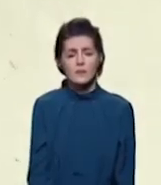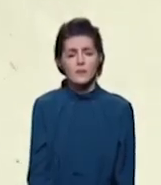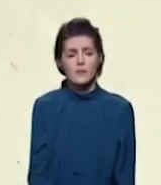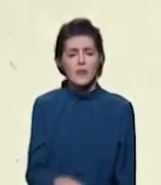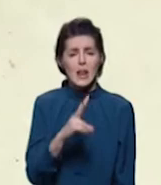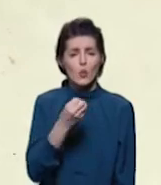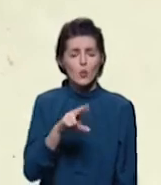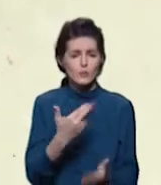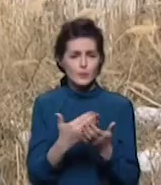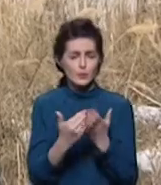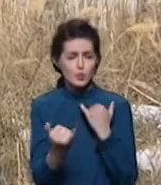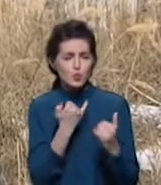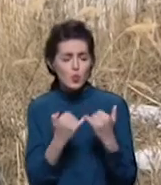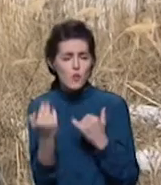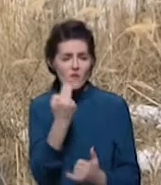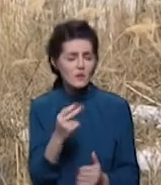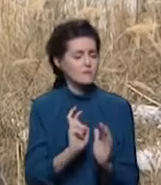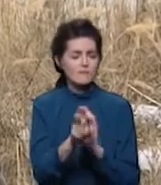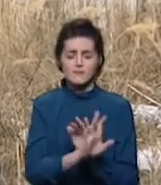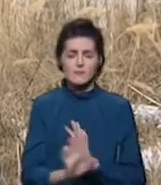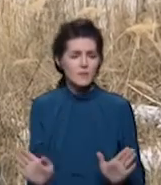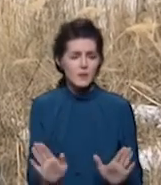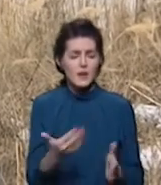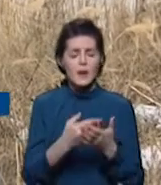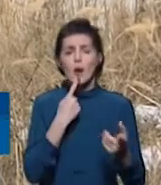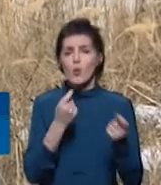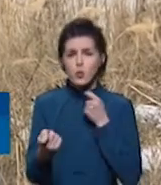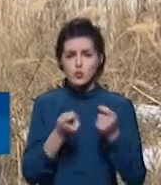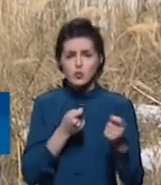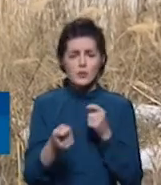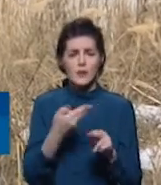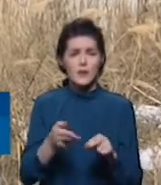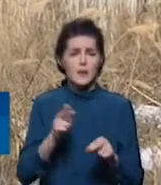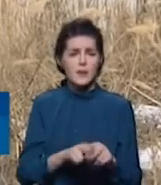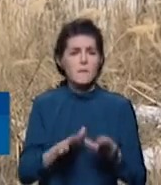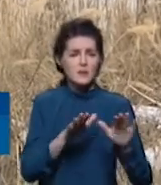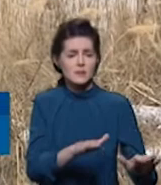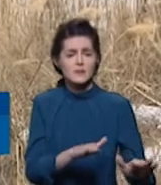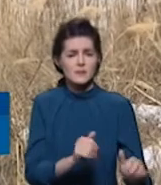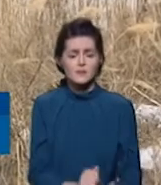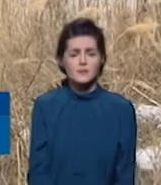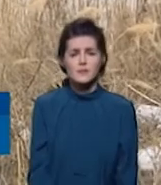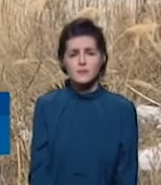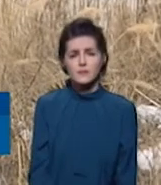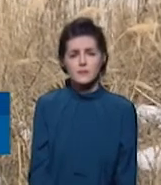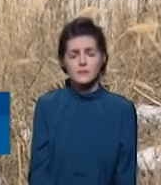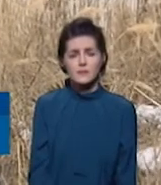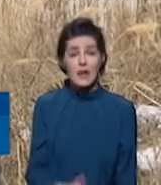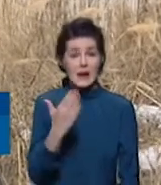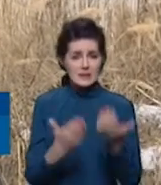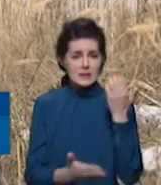жовтого кольору, не потрібно на нього виходити, ну, оберігатись, не виходити на ці місця. Якщо білого